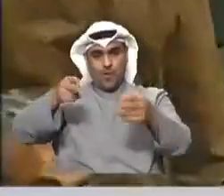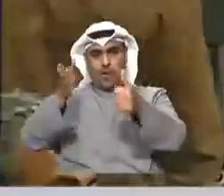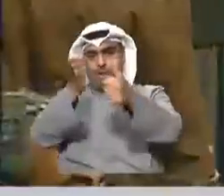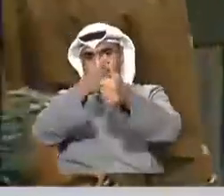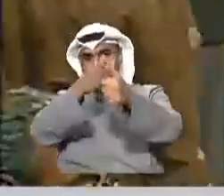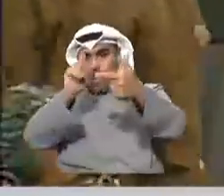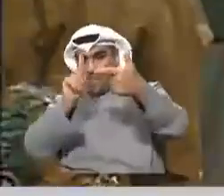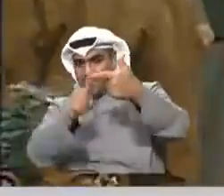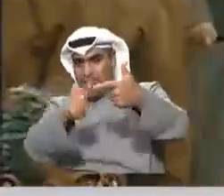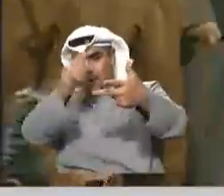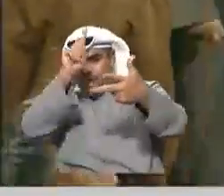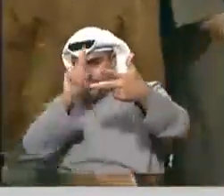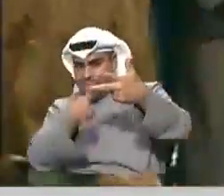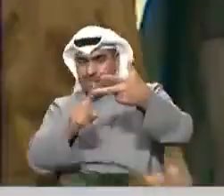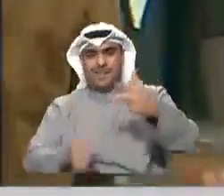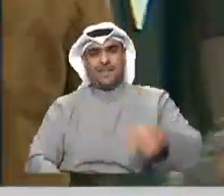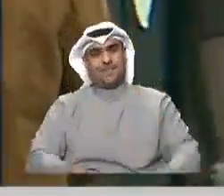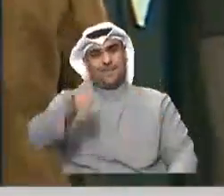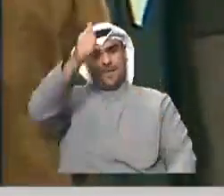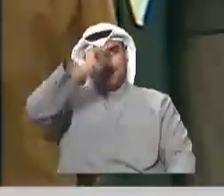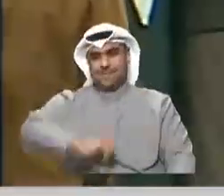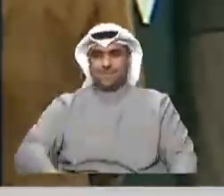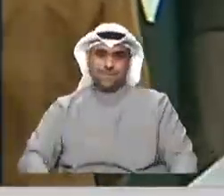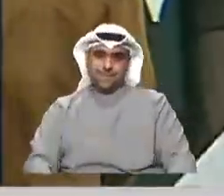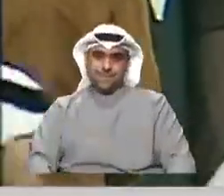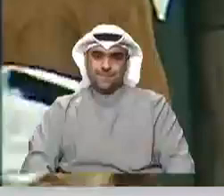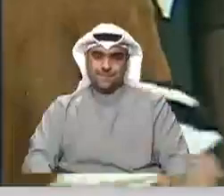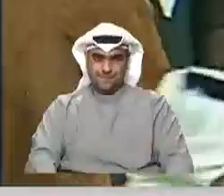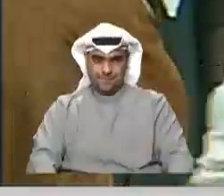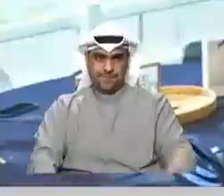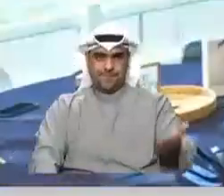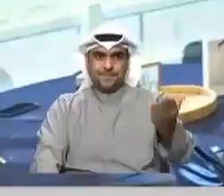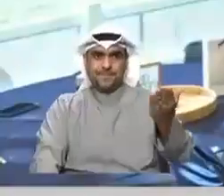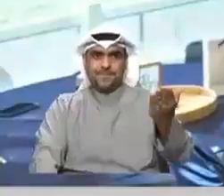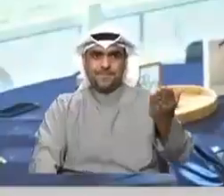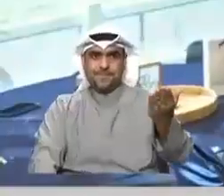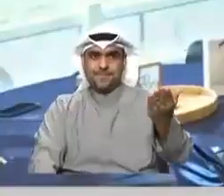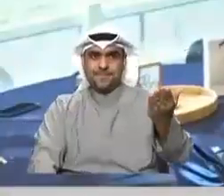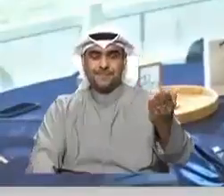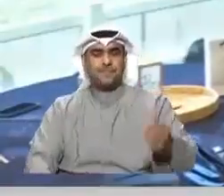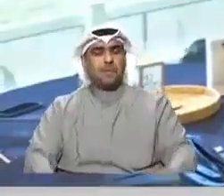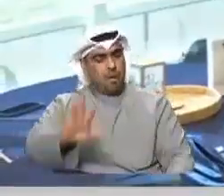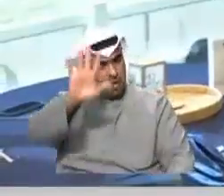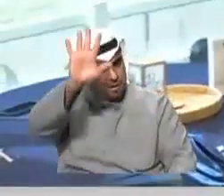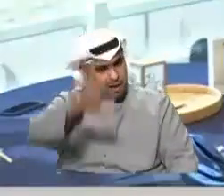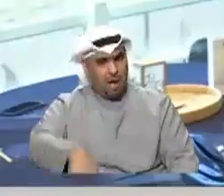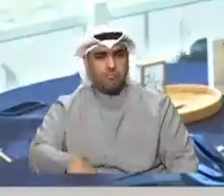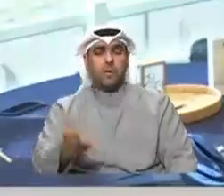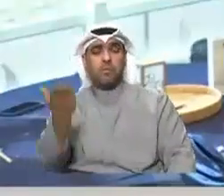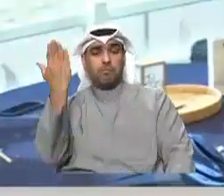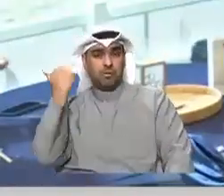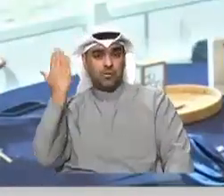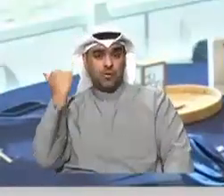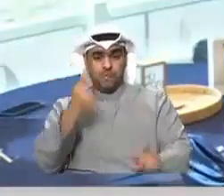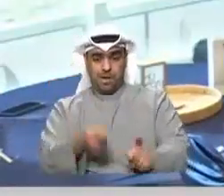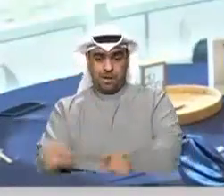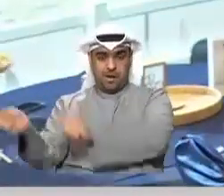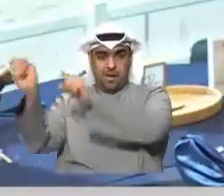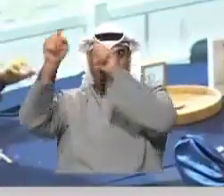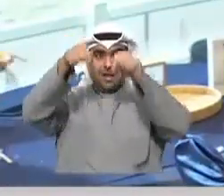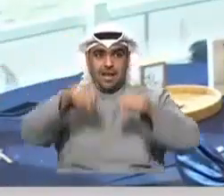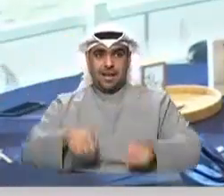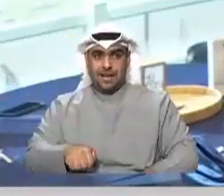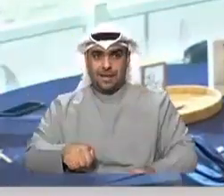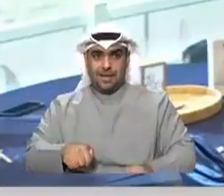التتويج بالذهب والفضة والبرونز. من الطبيعي دائما يعني في أي منافسة وفي أي مهرجان اللي يفوز